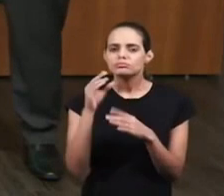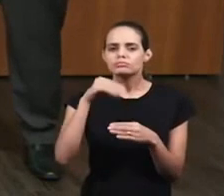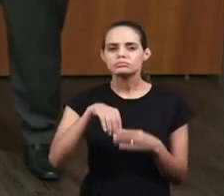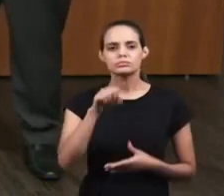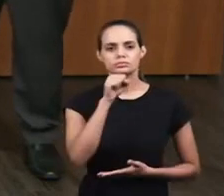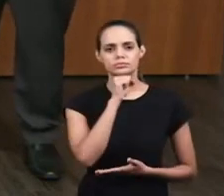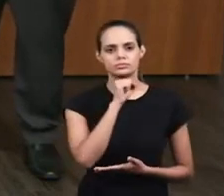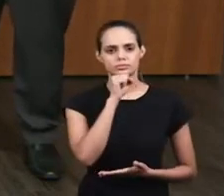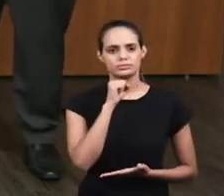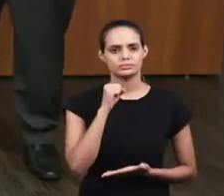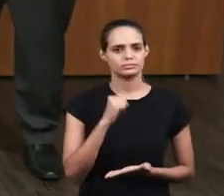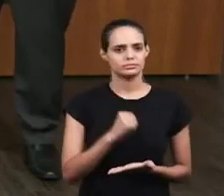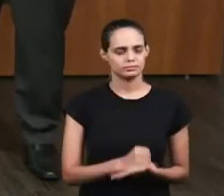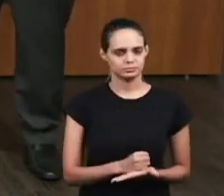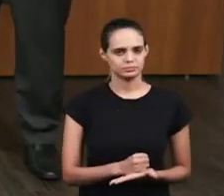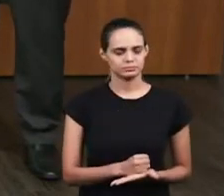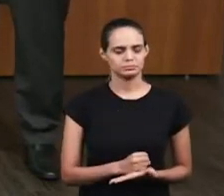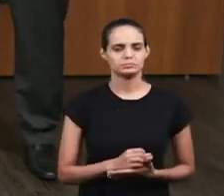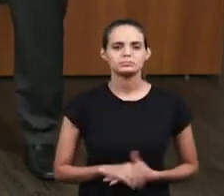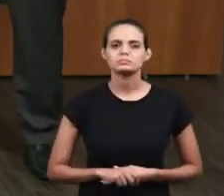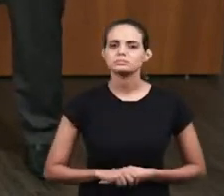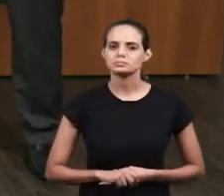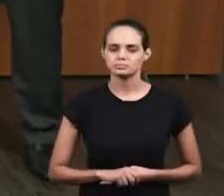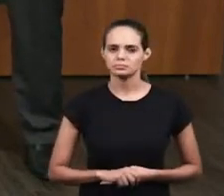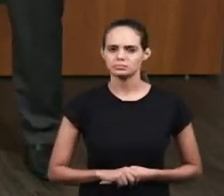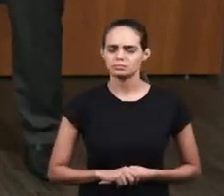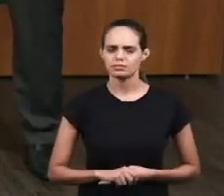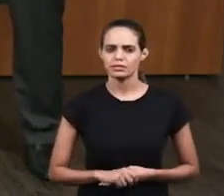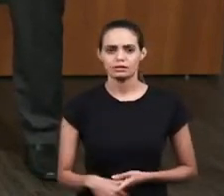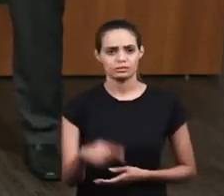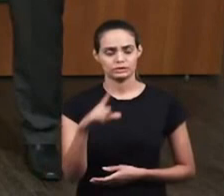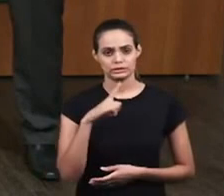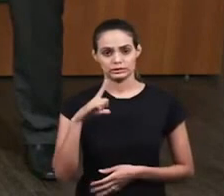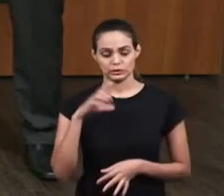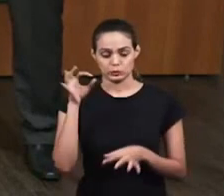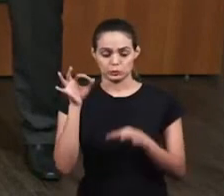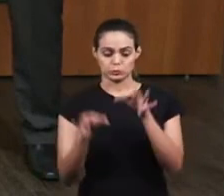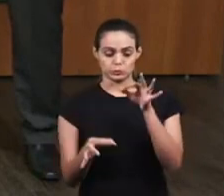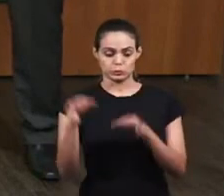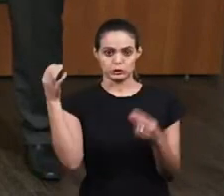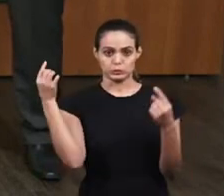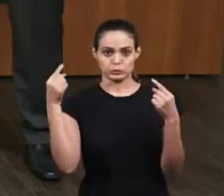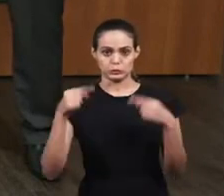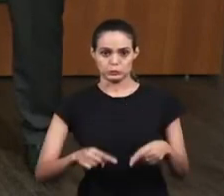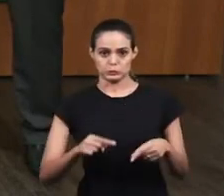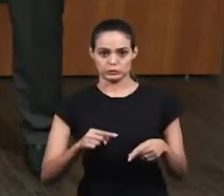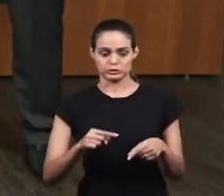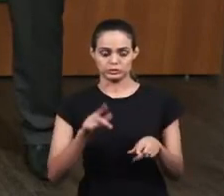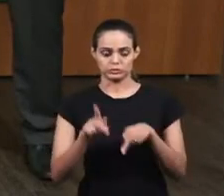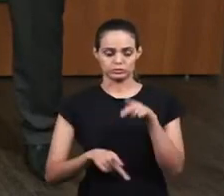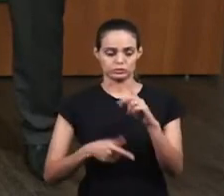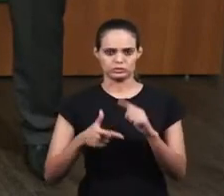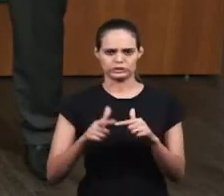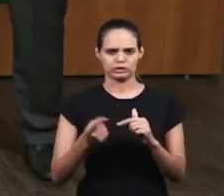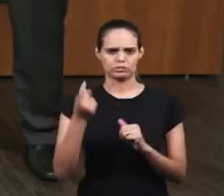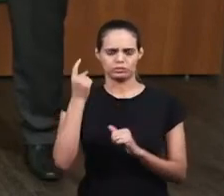es, die prophetischen Aspekte des Wortes Gottes hören zu können, die Präfiguration des